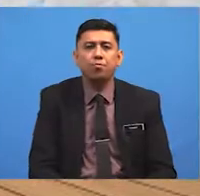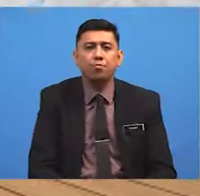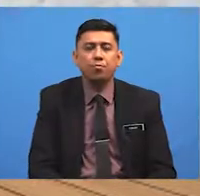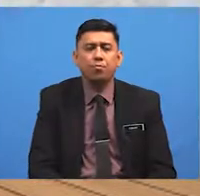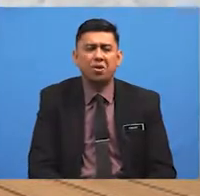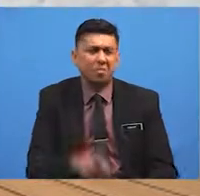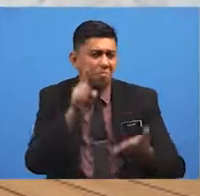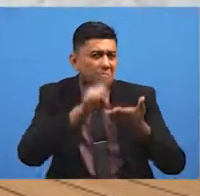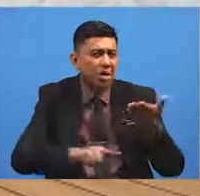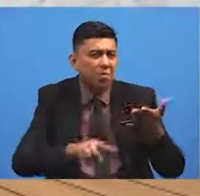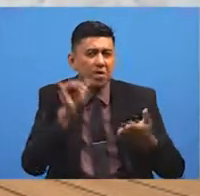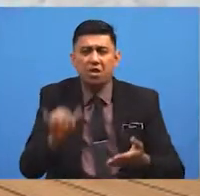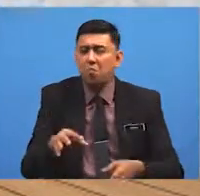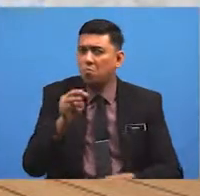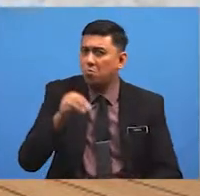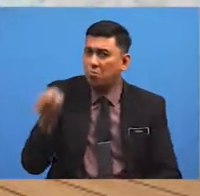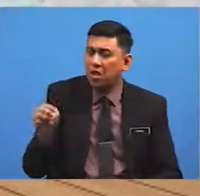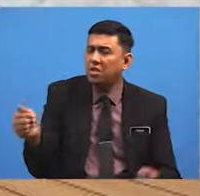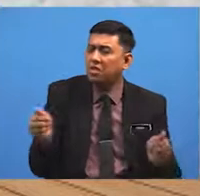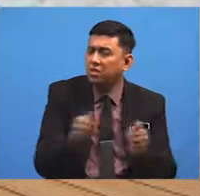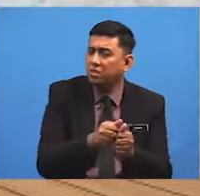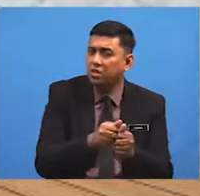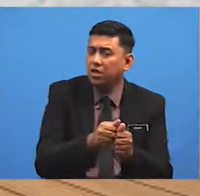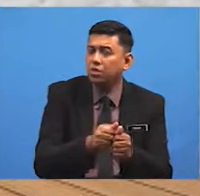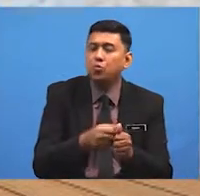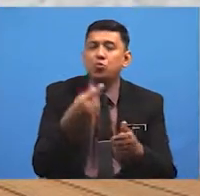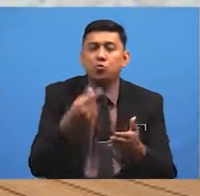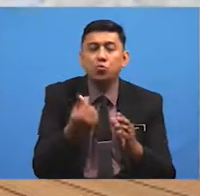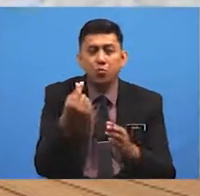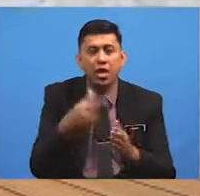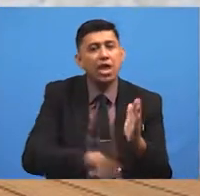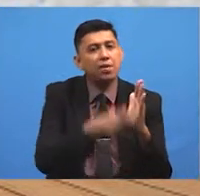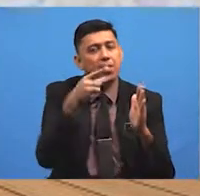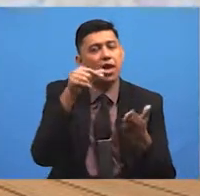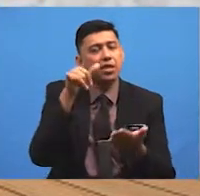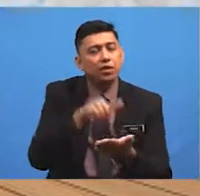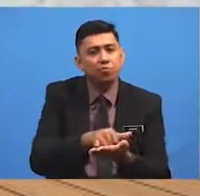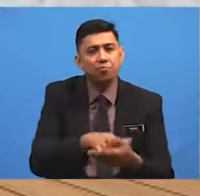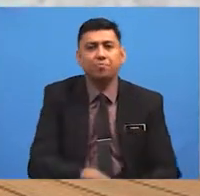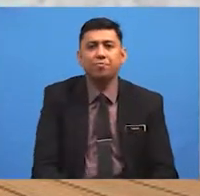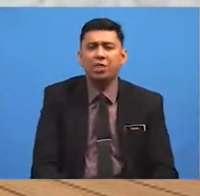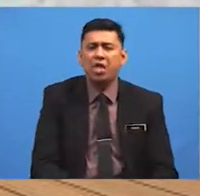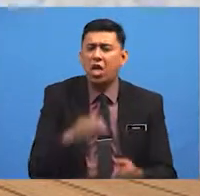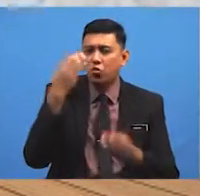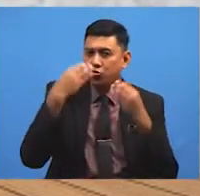Apa yang murid-murid nak buat dengan lebih hancurlah ini cukup pikirkan